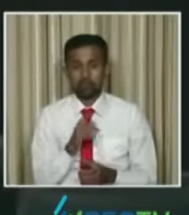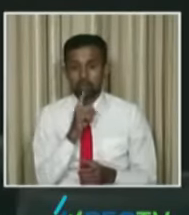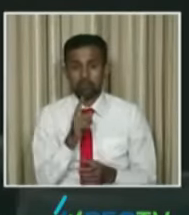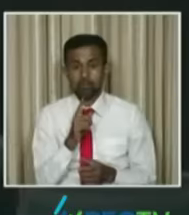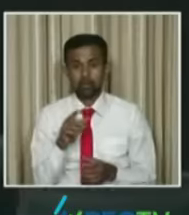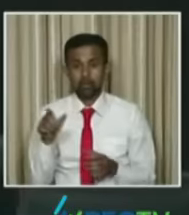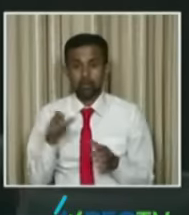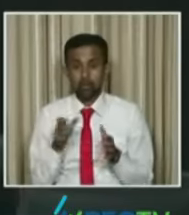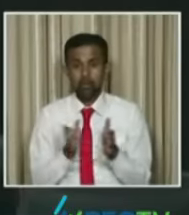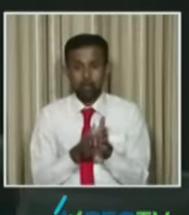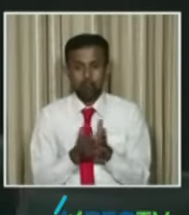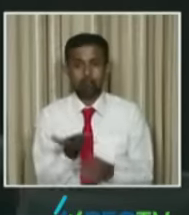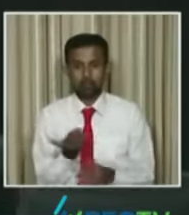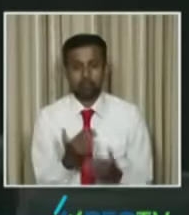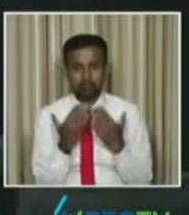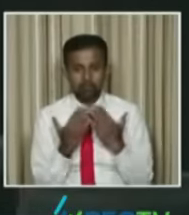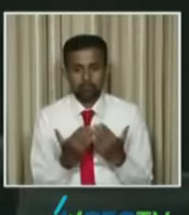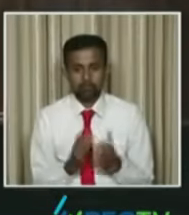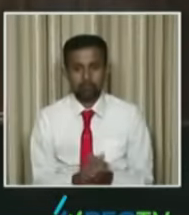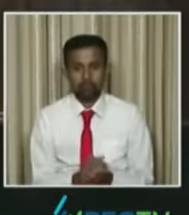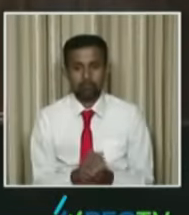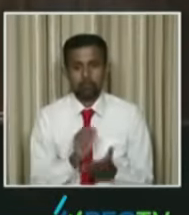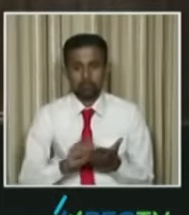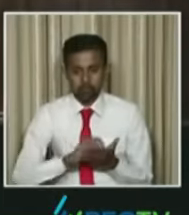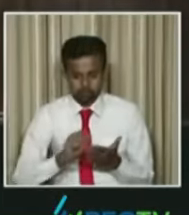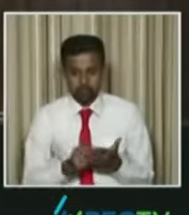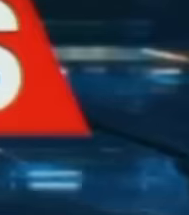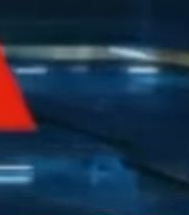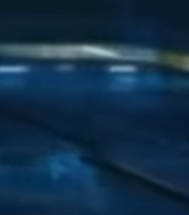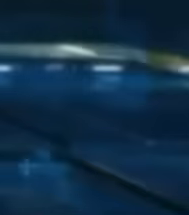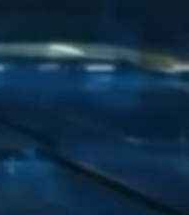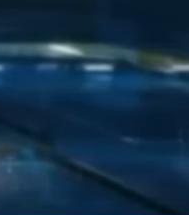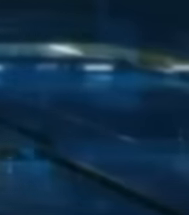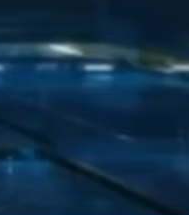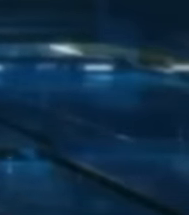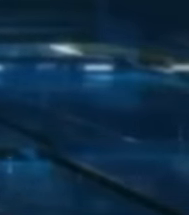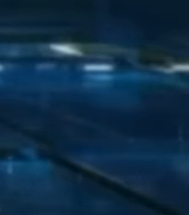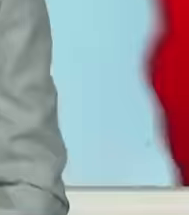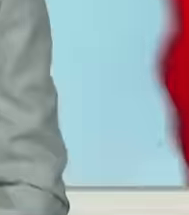සිලෙක්ට් කමිටි එකක් මම ඉල්ලනවා ඔබතුමාගෙන් මම ලිඛිතව. ඔබතුමා ලිඛිතව ඉල්ලීම ඉදිරිපත් කරන්න. හොඳයි.